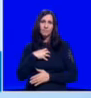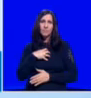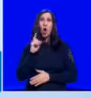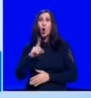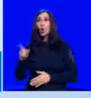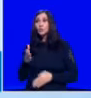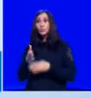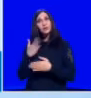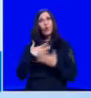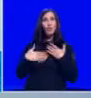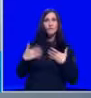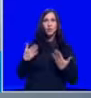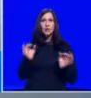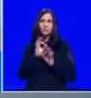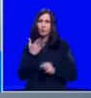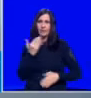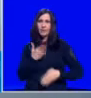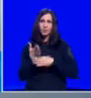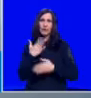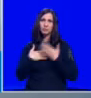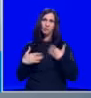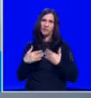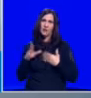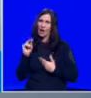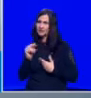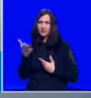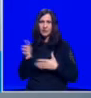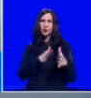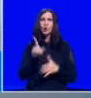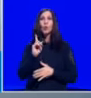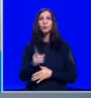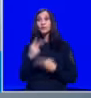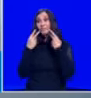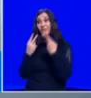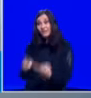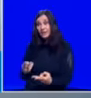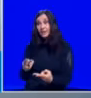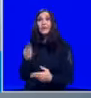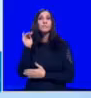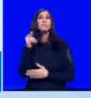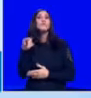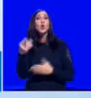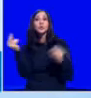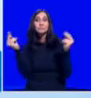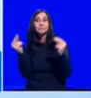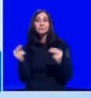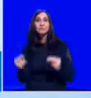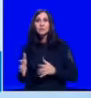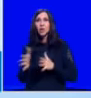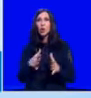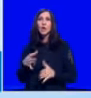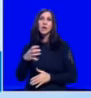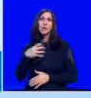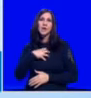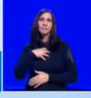ще подкрепите с удоволствие? Никой няма да подкрепим с удоволствие. Нали ви казахме, тези хора, които добре са предвидени за да бъдат в този списък, са хора на ГЕРБ и на